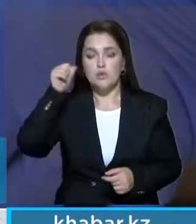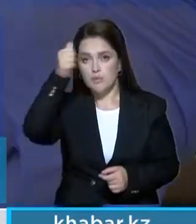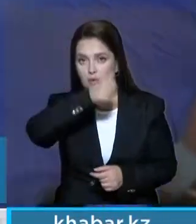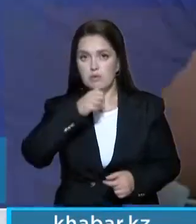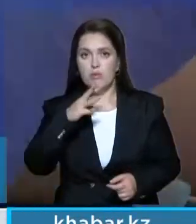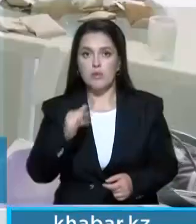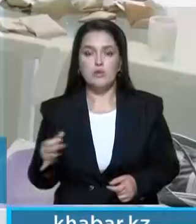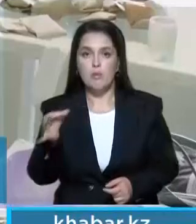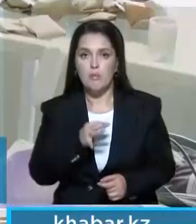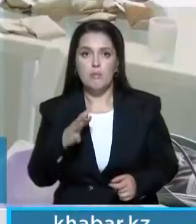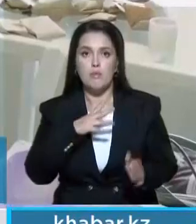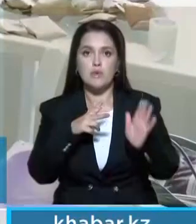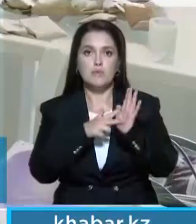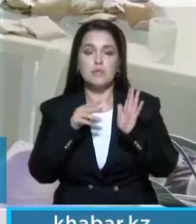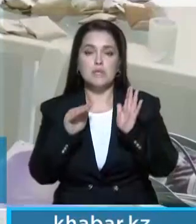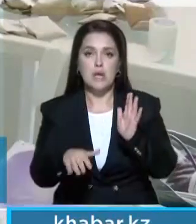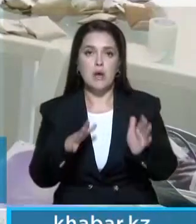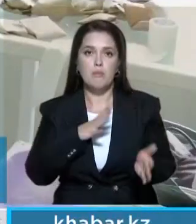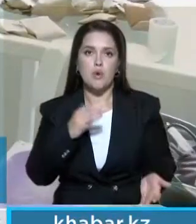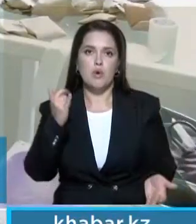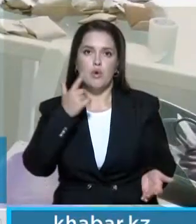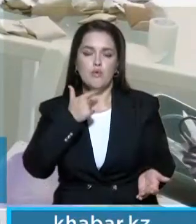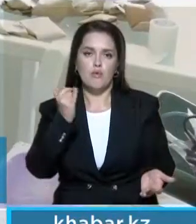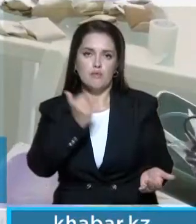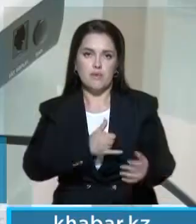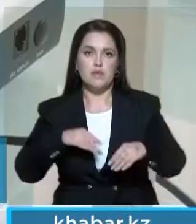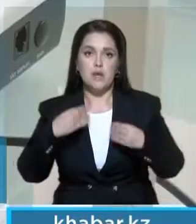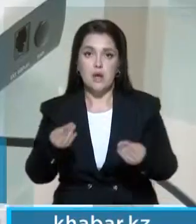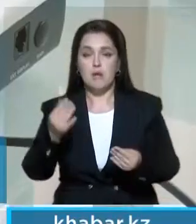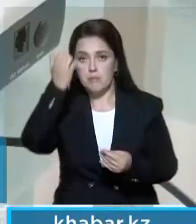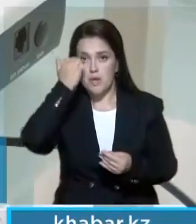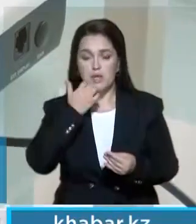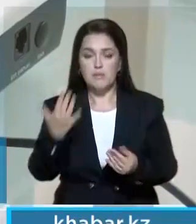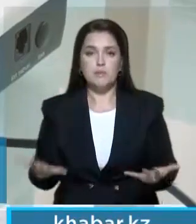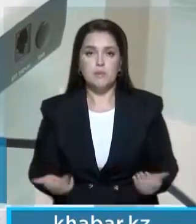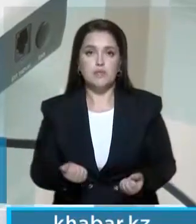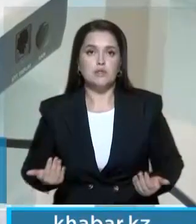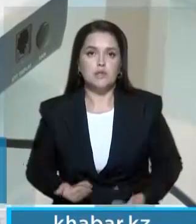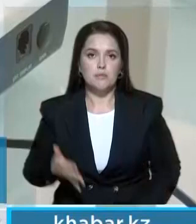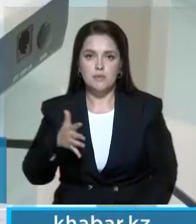Мангистауской области сдали кровь 8 тысяч доноров. Благодаря им удалось спасти жизни порядка